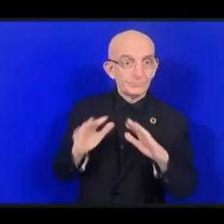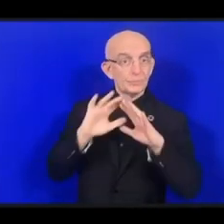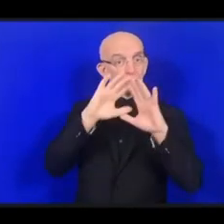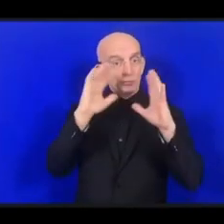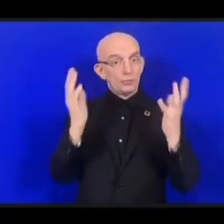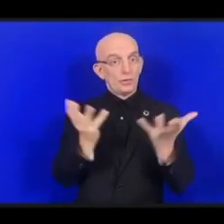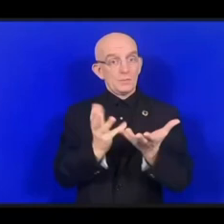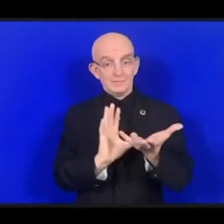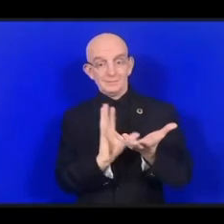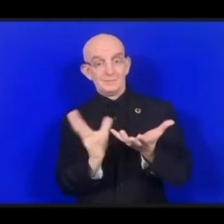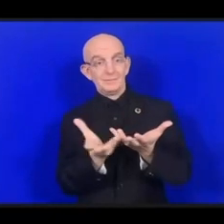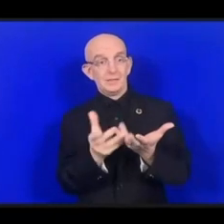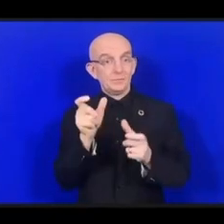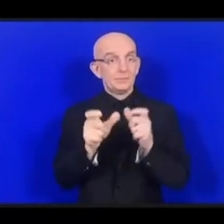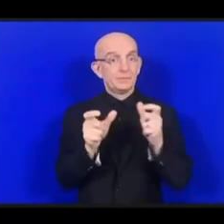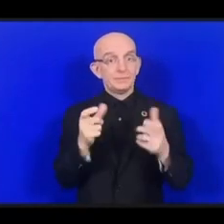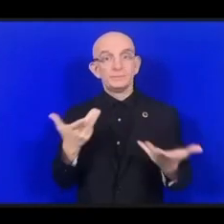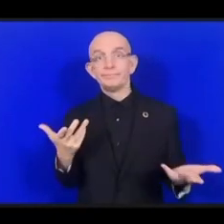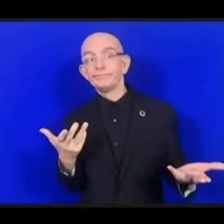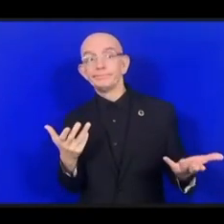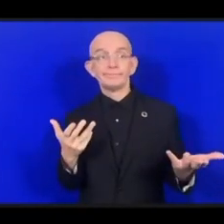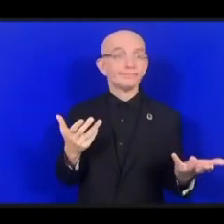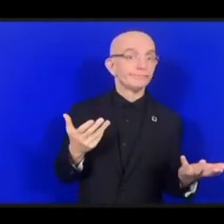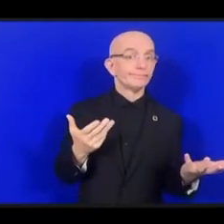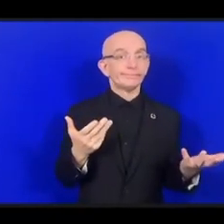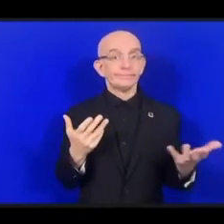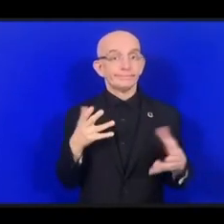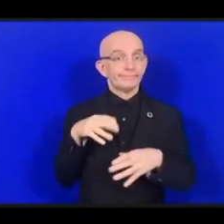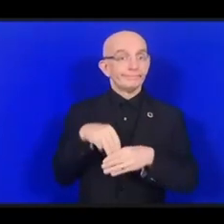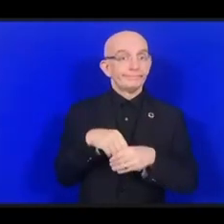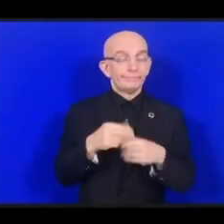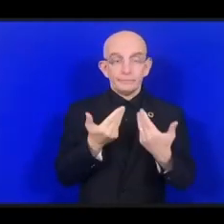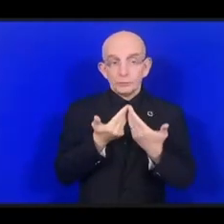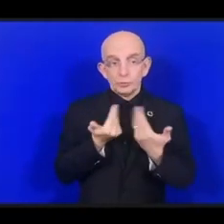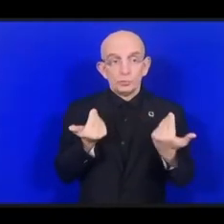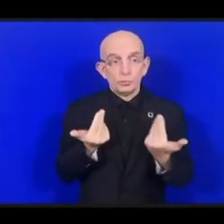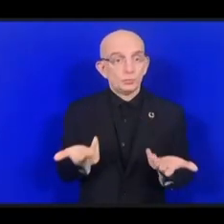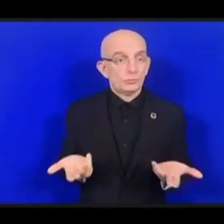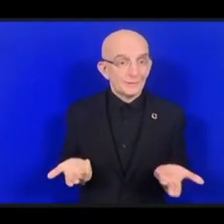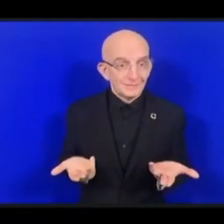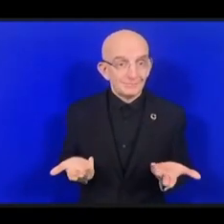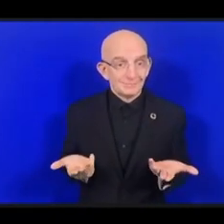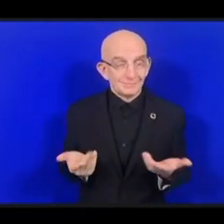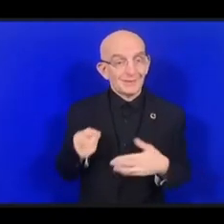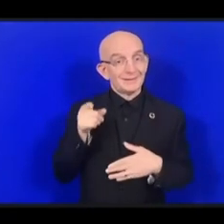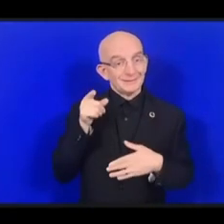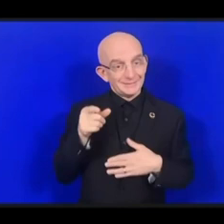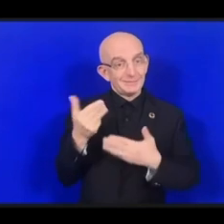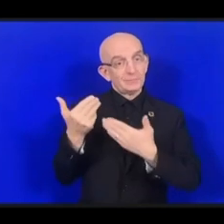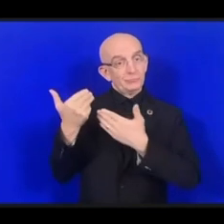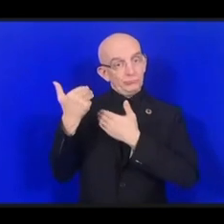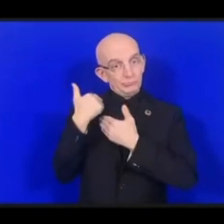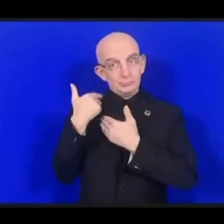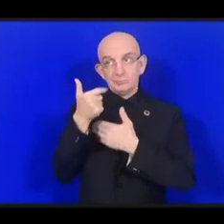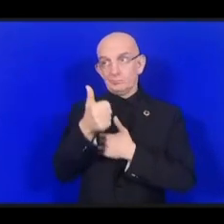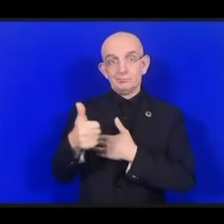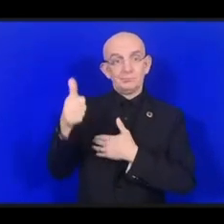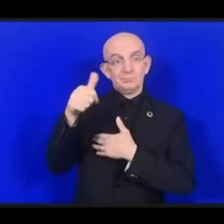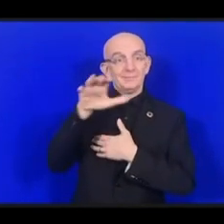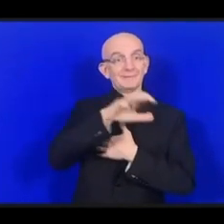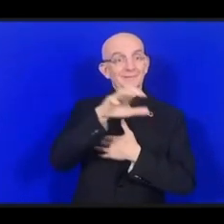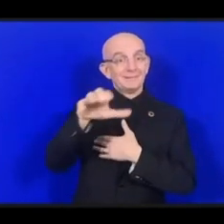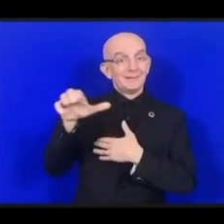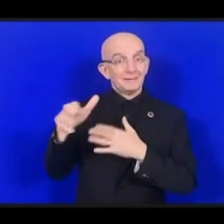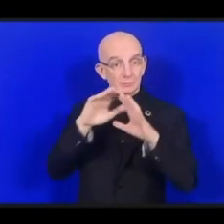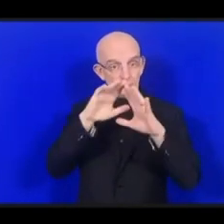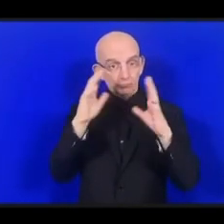ومعظمهم في دول الجنوب وهذا من مسؤوليه الدول ومجتمع